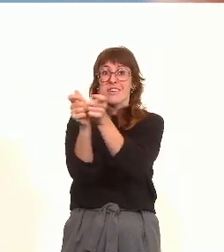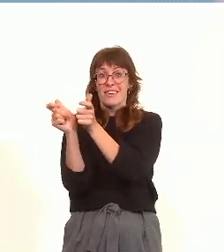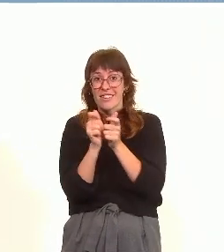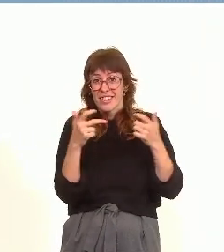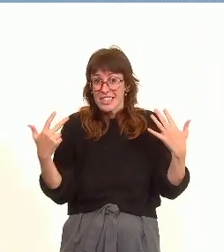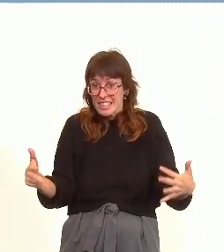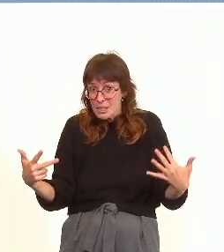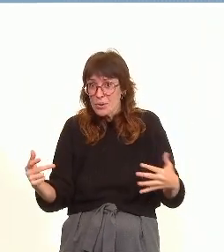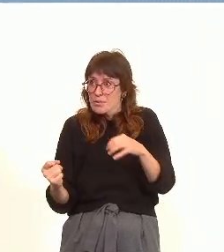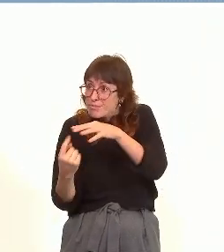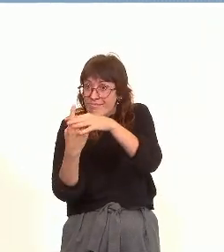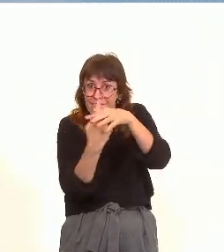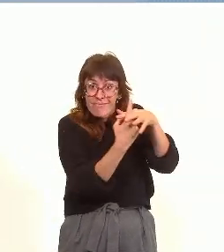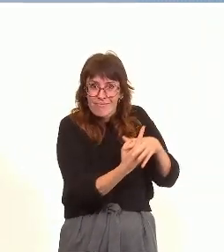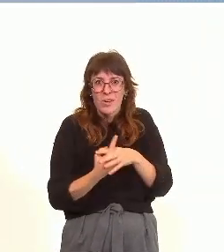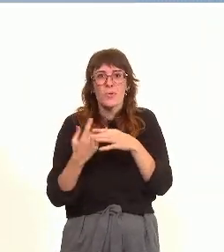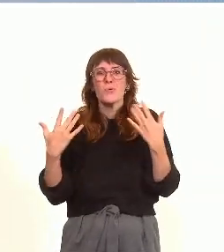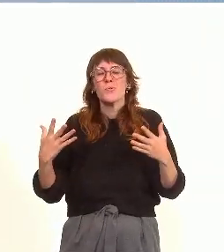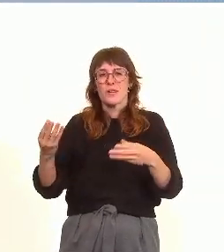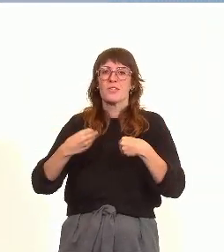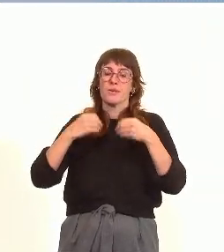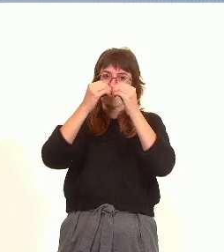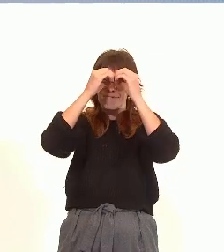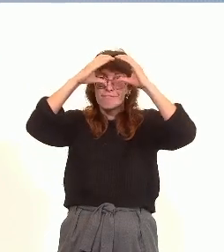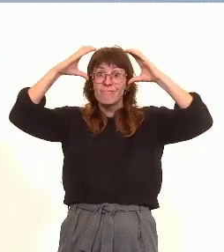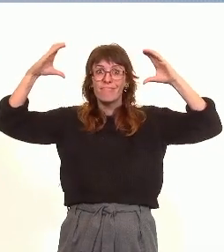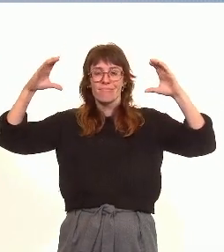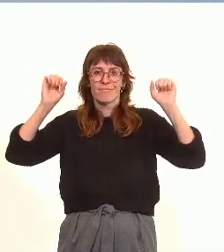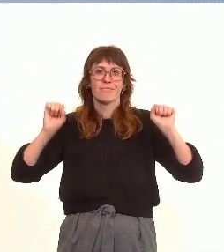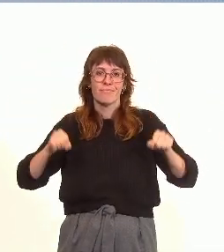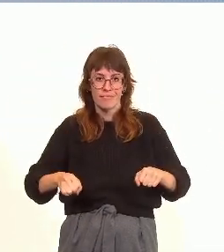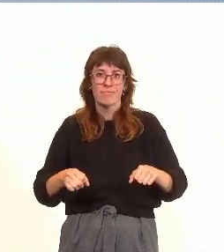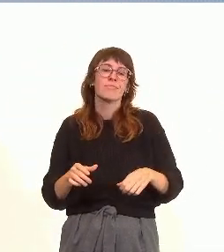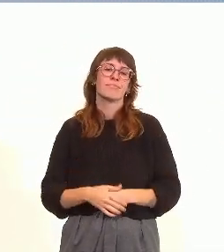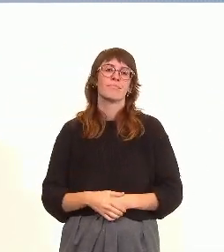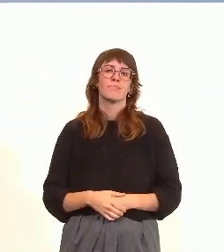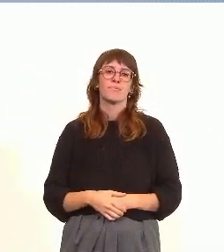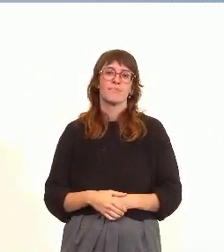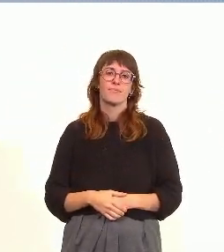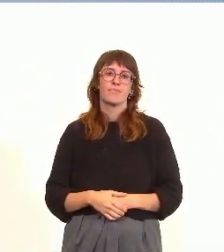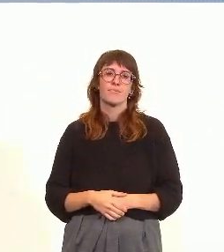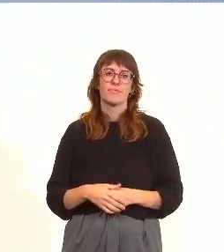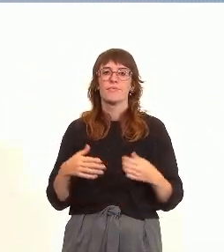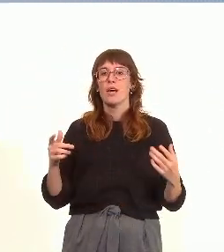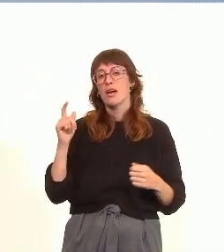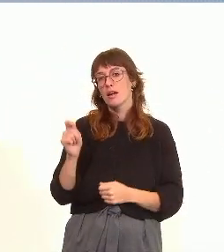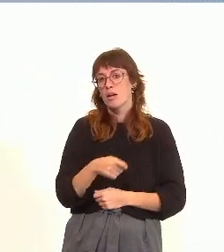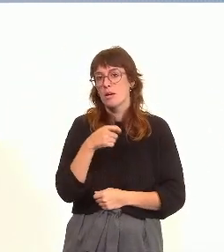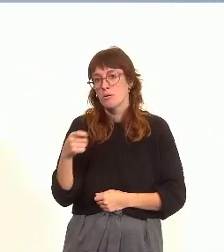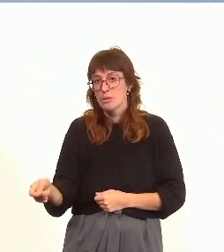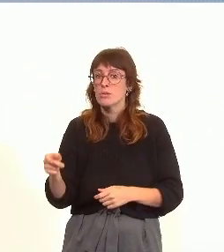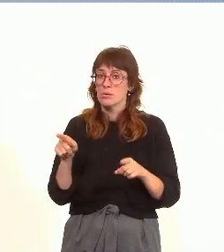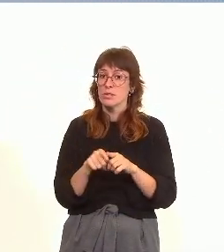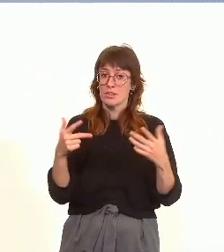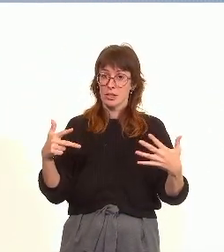nous une forme de bibliothèque virtuelle, certes, mais extrêmement efficace pour que sur l'ensemble du territoire national,